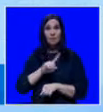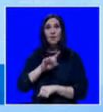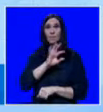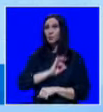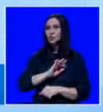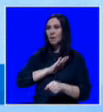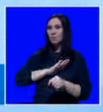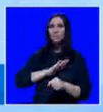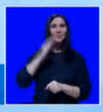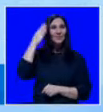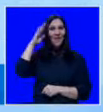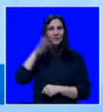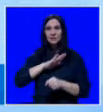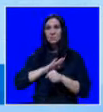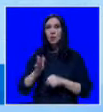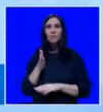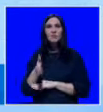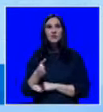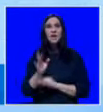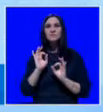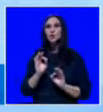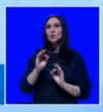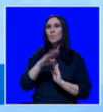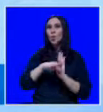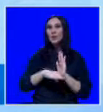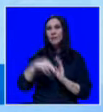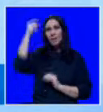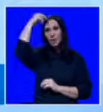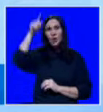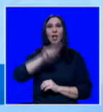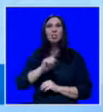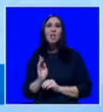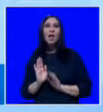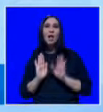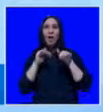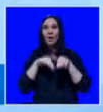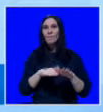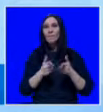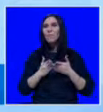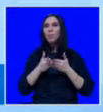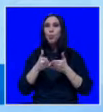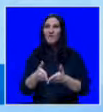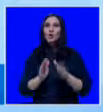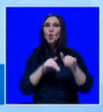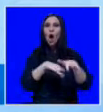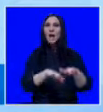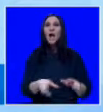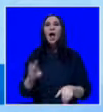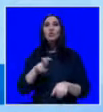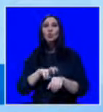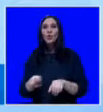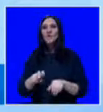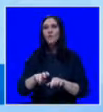пълно влизане. А всъщност проблема на България е не плаването по река Дунав и по морски пътища и по